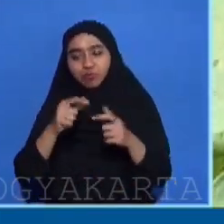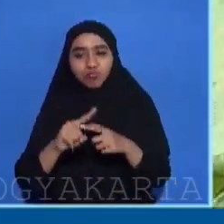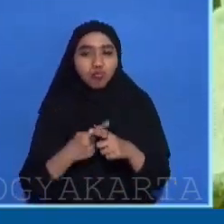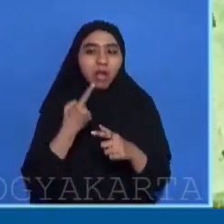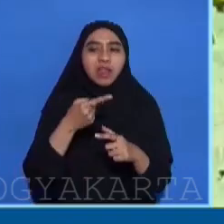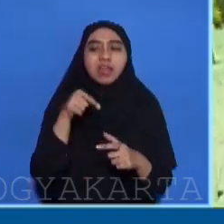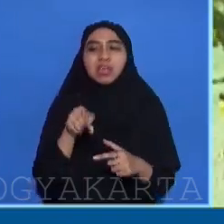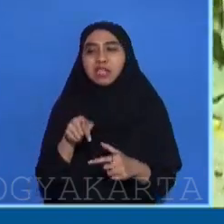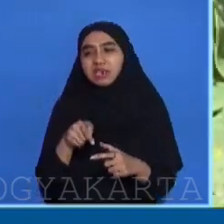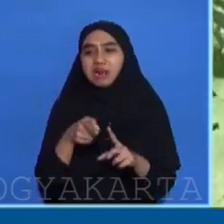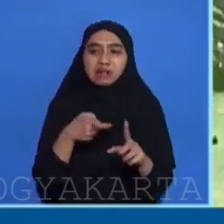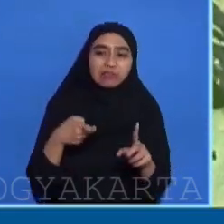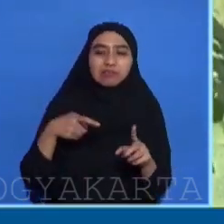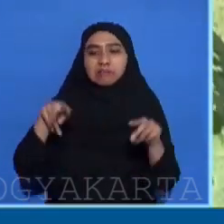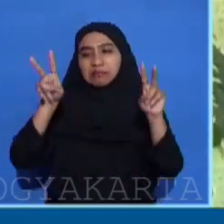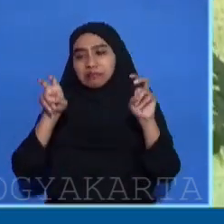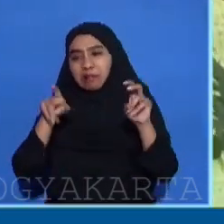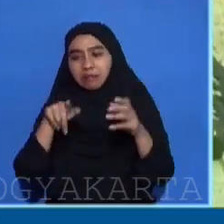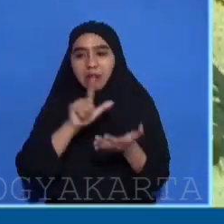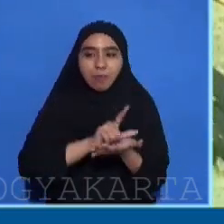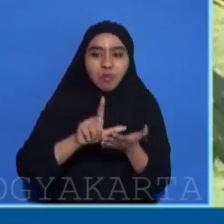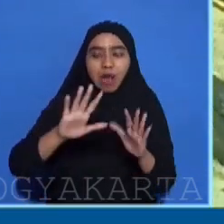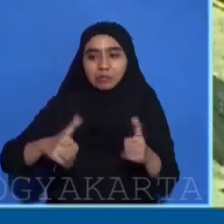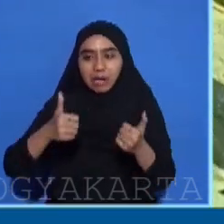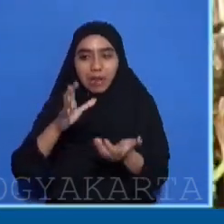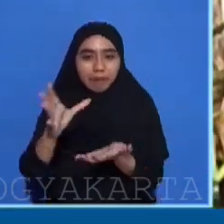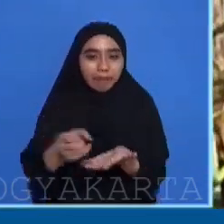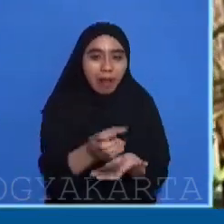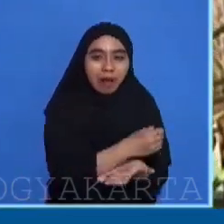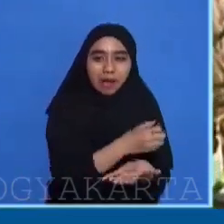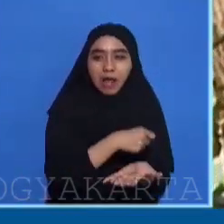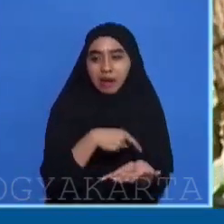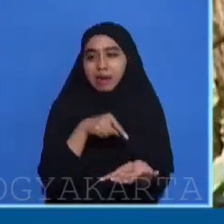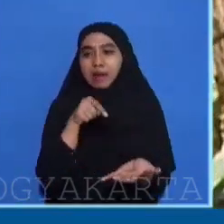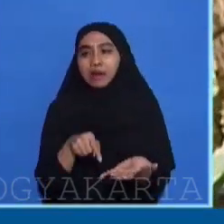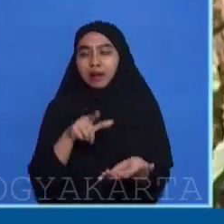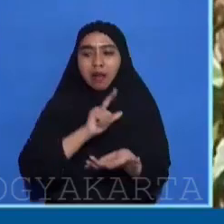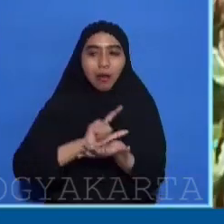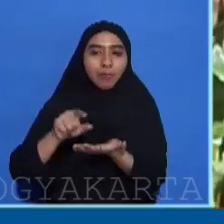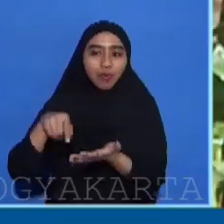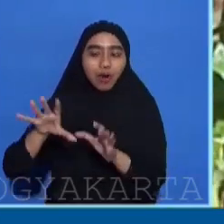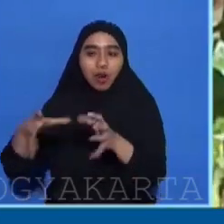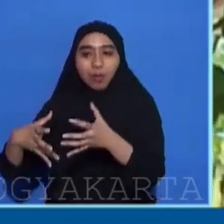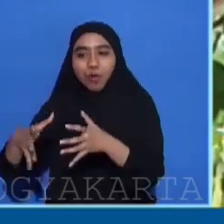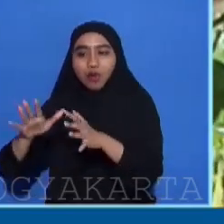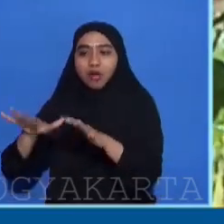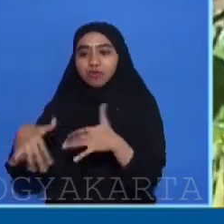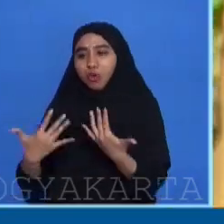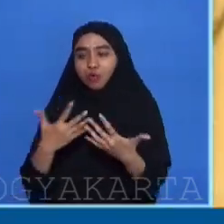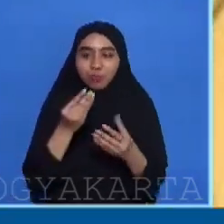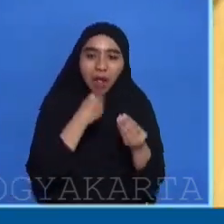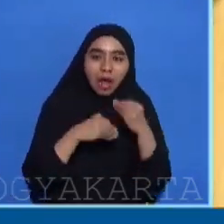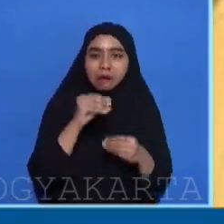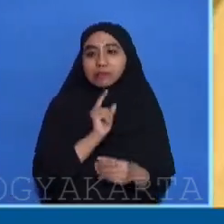gunggung, jenis, ugi laporan asil panen ingkang dipun setoraken dhateng kelompok menapa dene ingkang dipun konsumsi